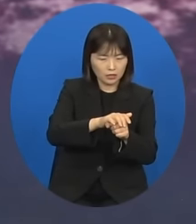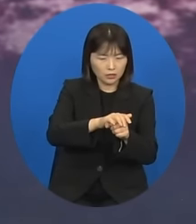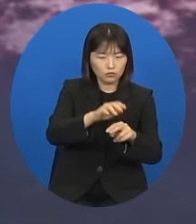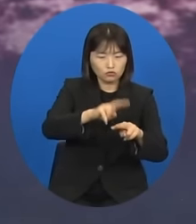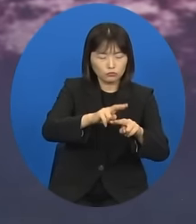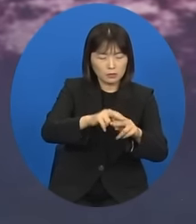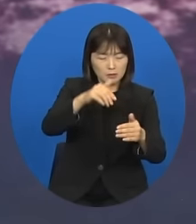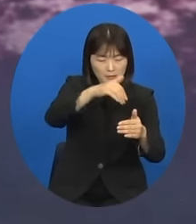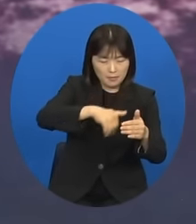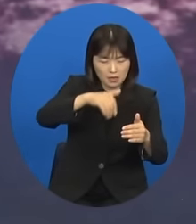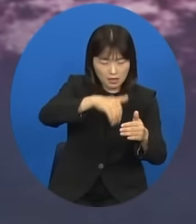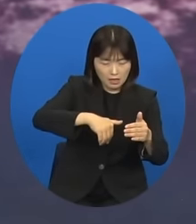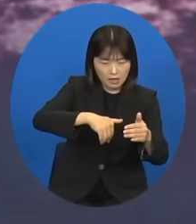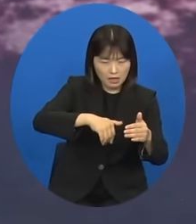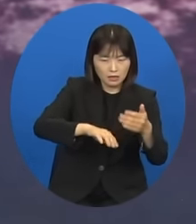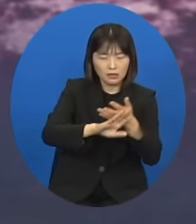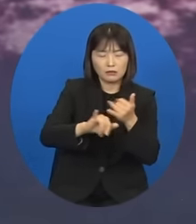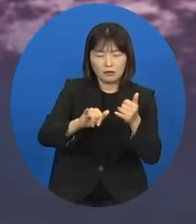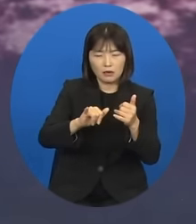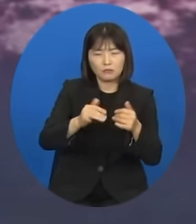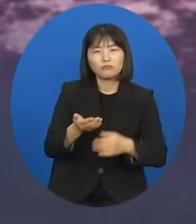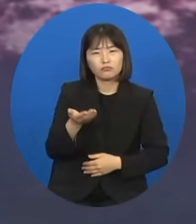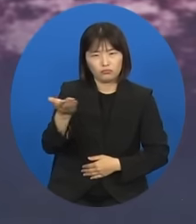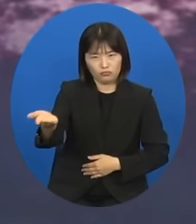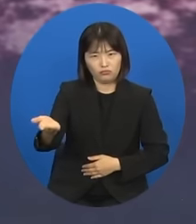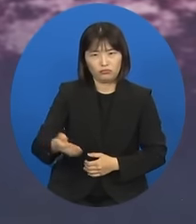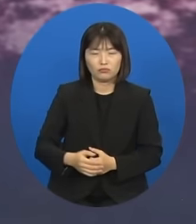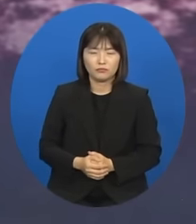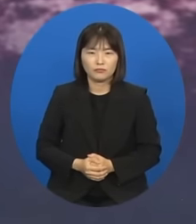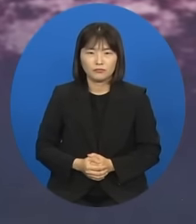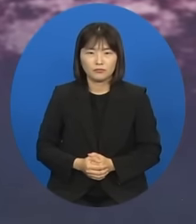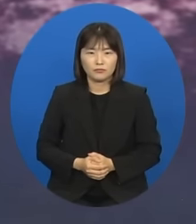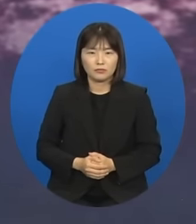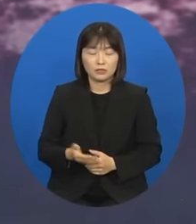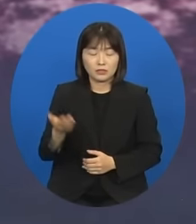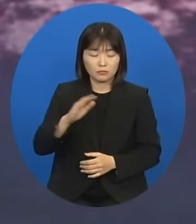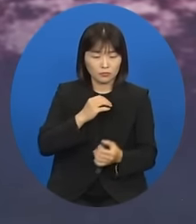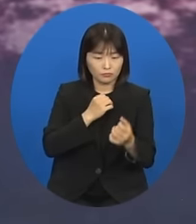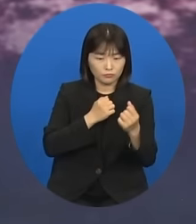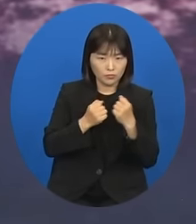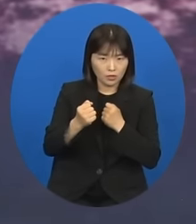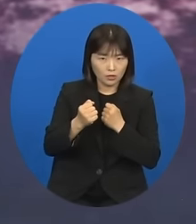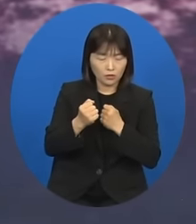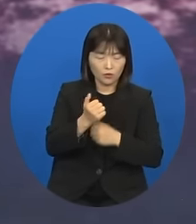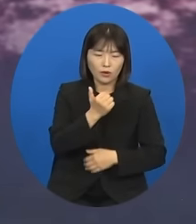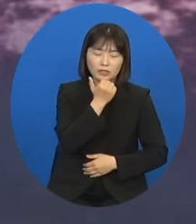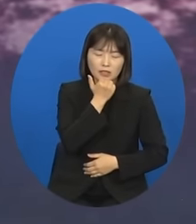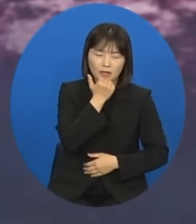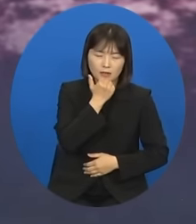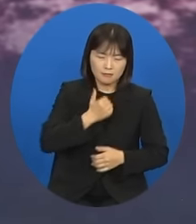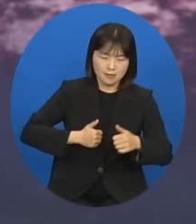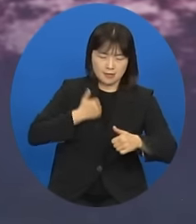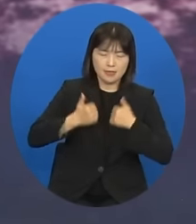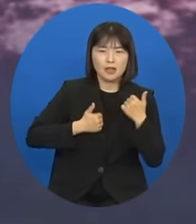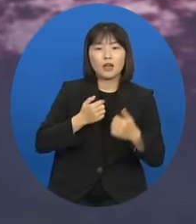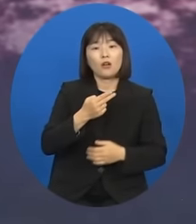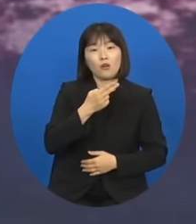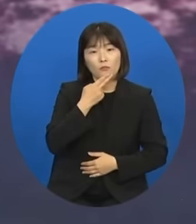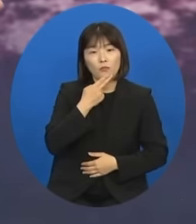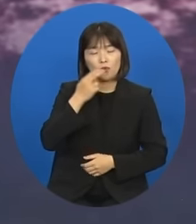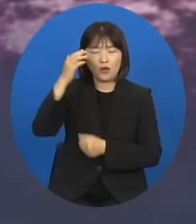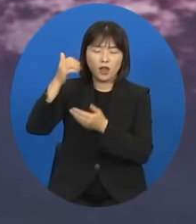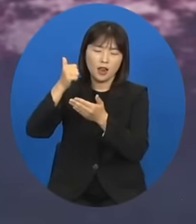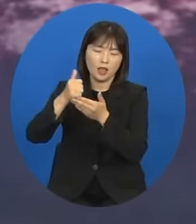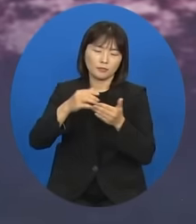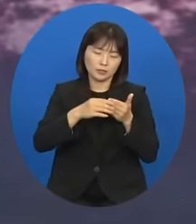결국에는 남존 일만 합 합니다 그럼에도 불구하고 여전히 그는 화내지 않고 아 그저 하나님께서